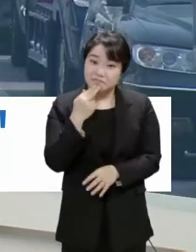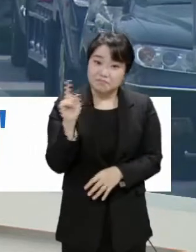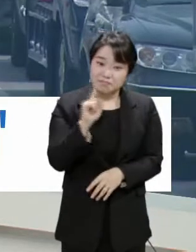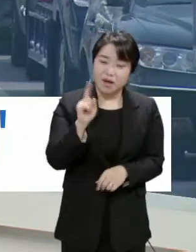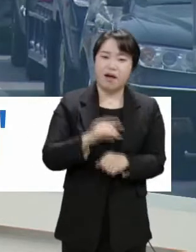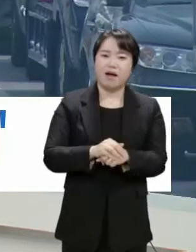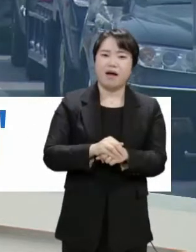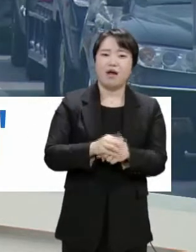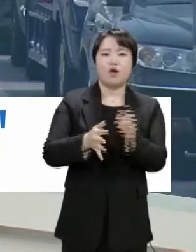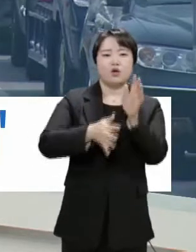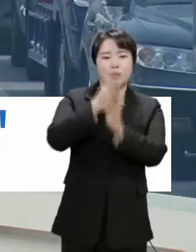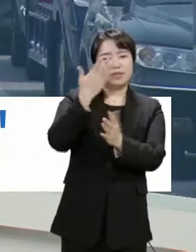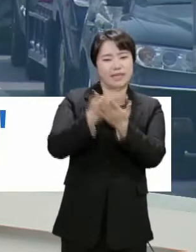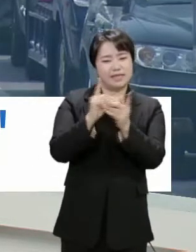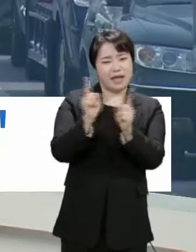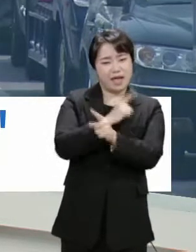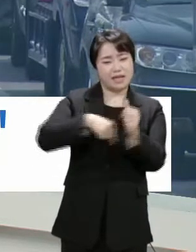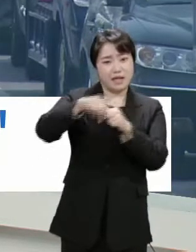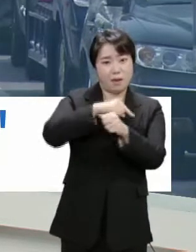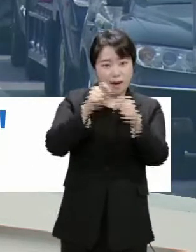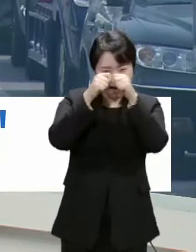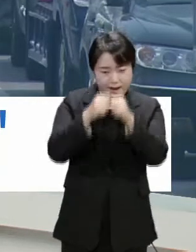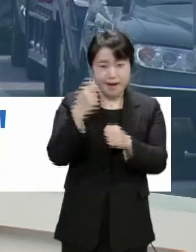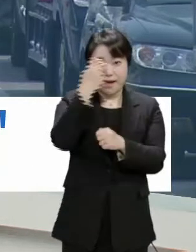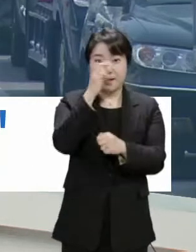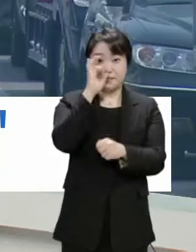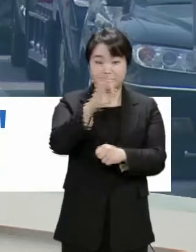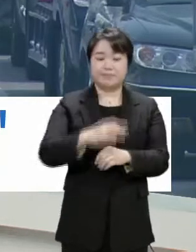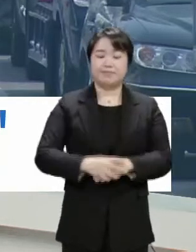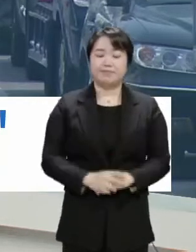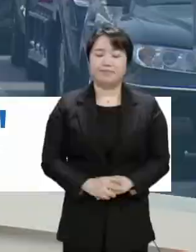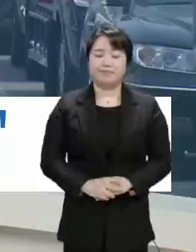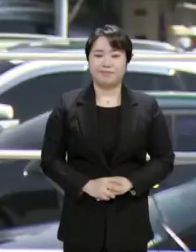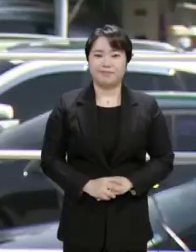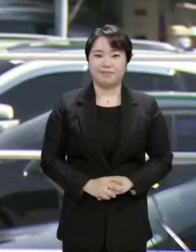기자가 장안평 도시재생 사업 현 주소를 살펴봤습니다.